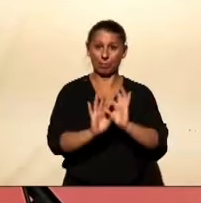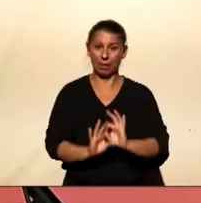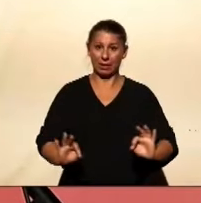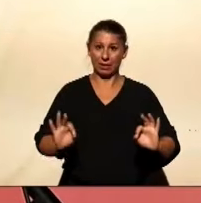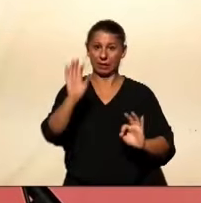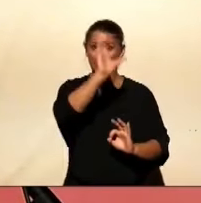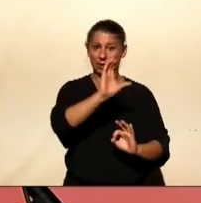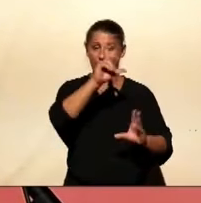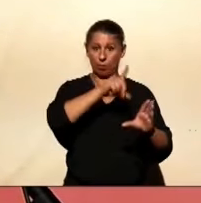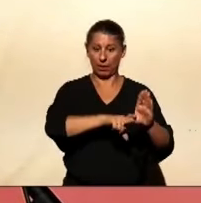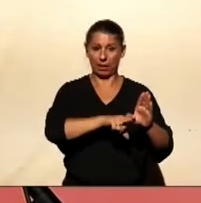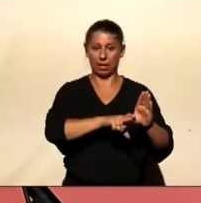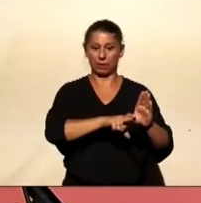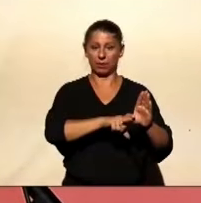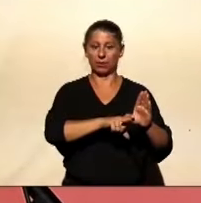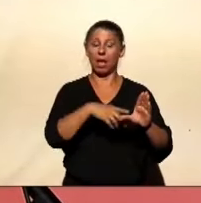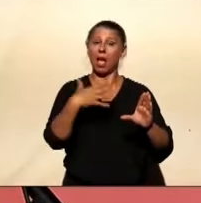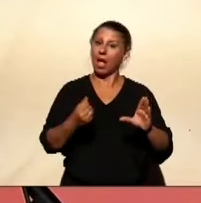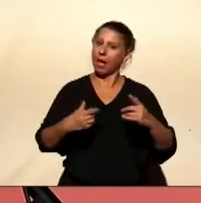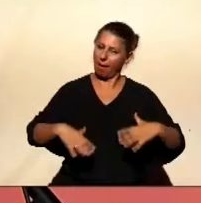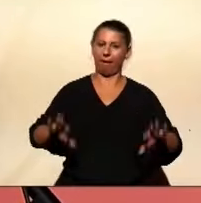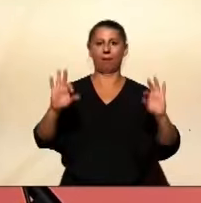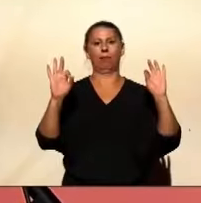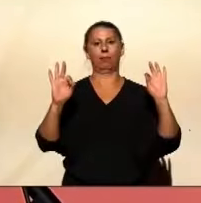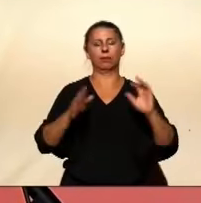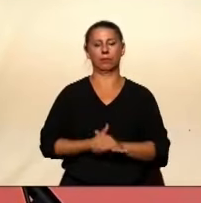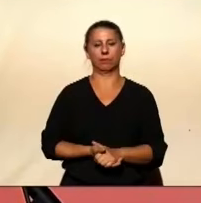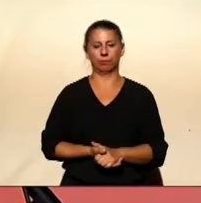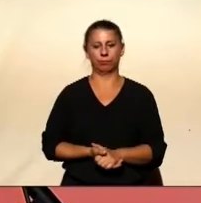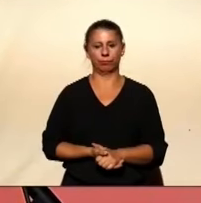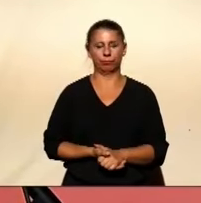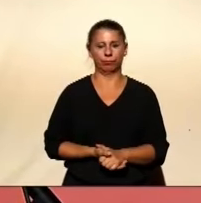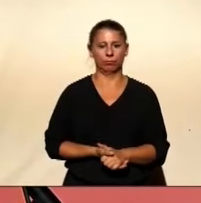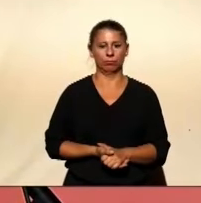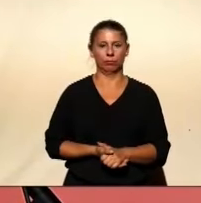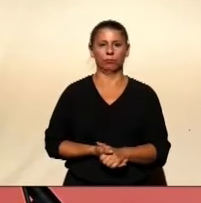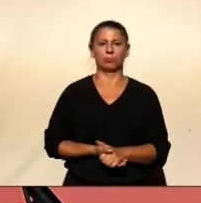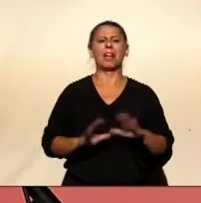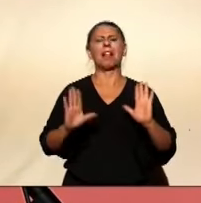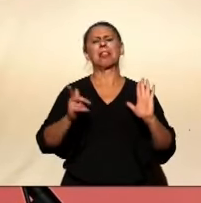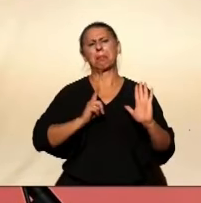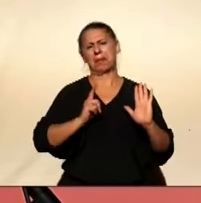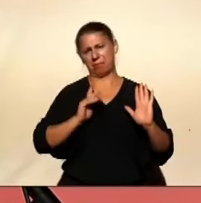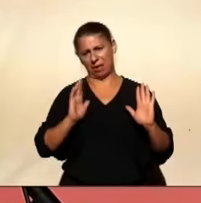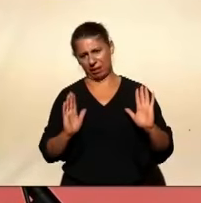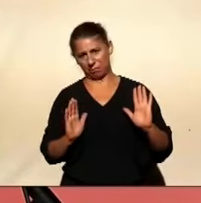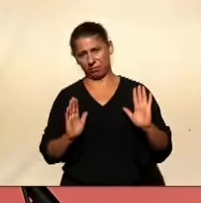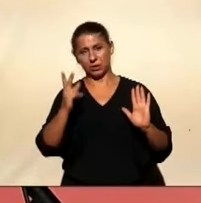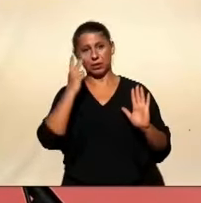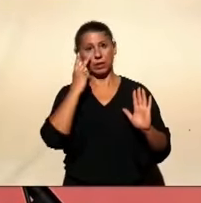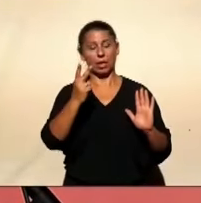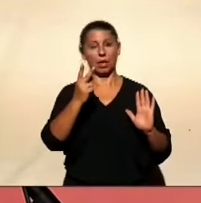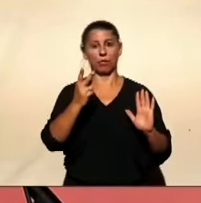της Ευρωπαϊκής Ένωσης έχει ήδη ξεκινήσει. Και δεν περιμέναμε βέβαια να δούμε